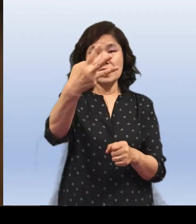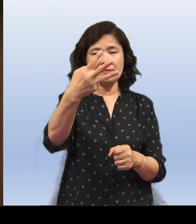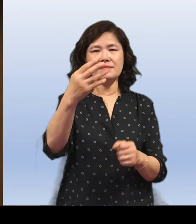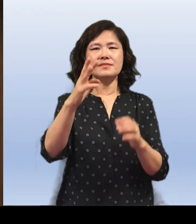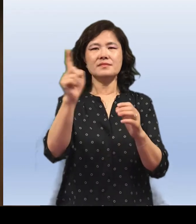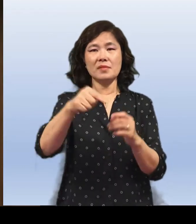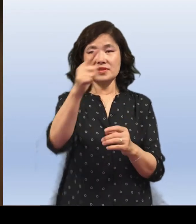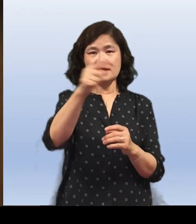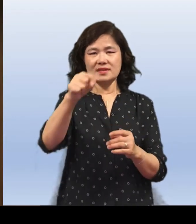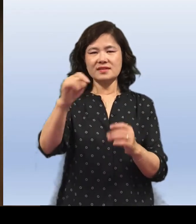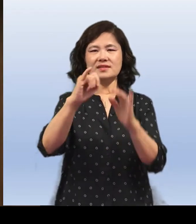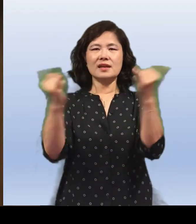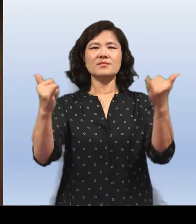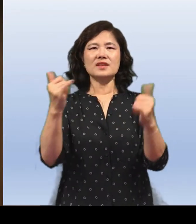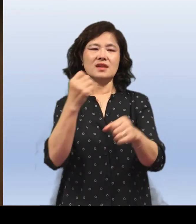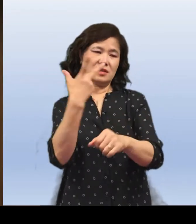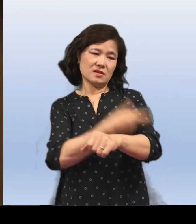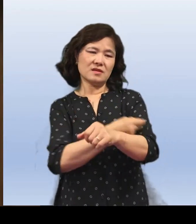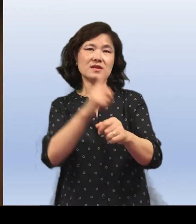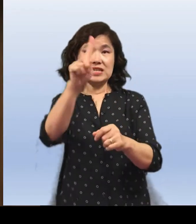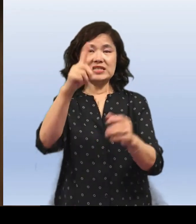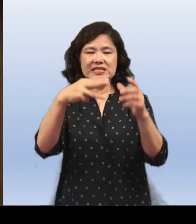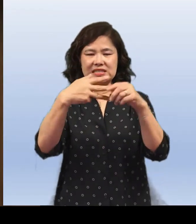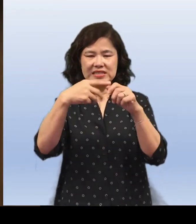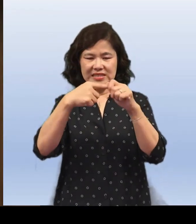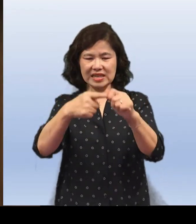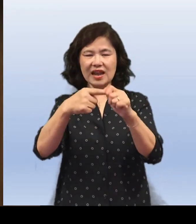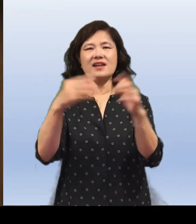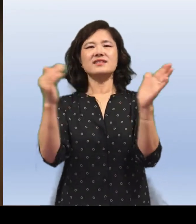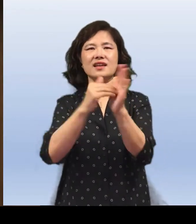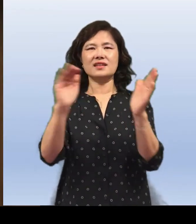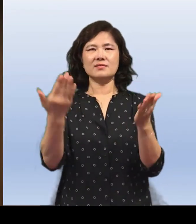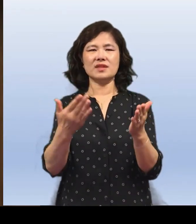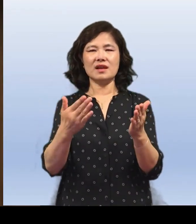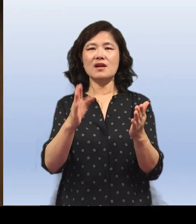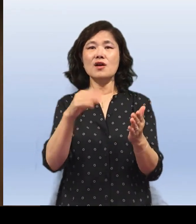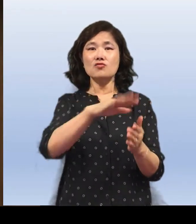합니다. 그리고 저희가 이 교회가 위치하고 있는 하우드 카운티는